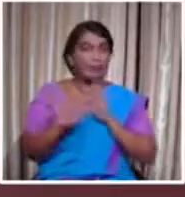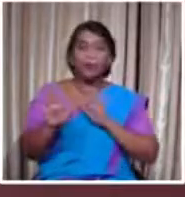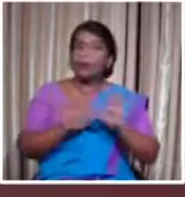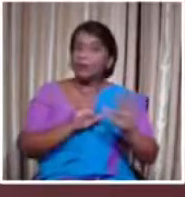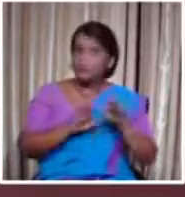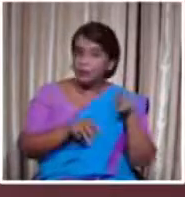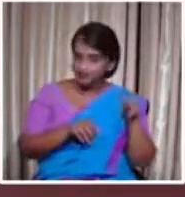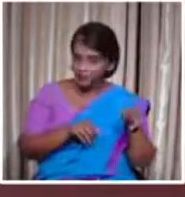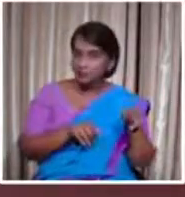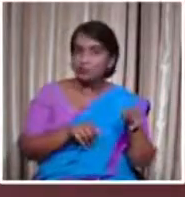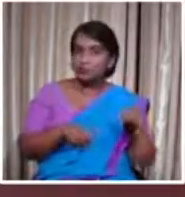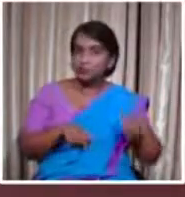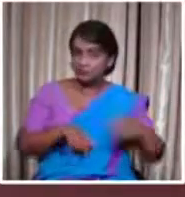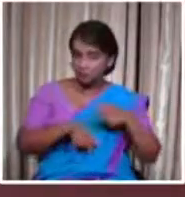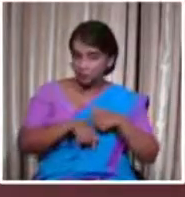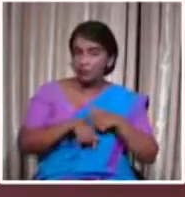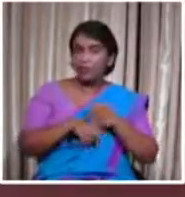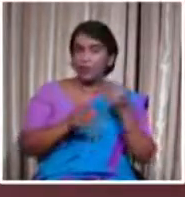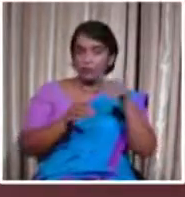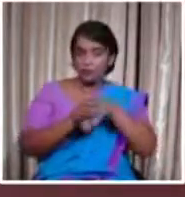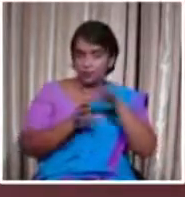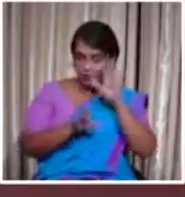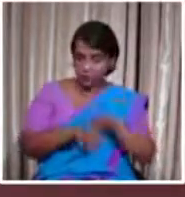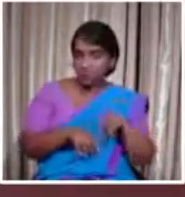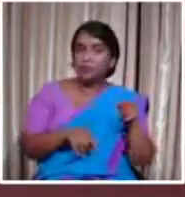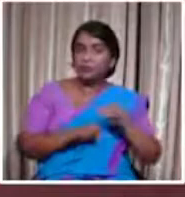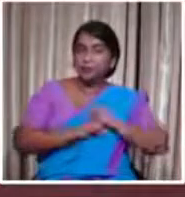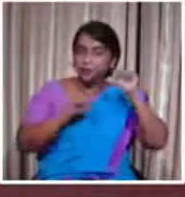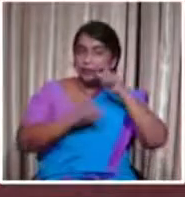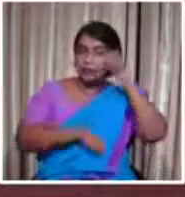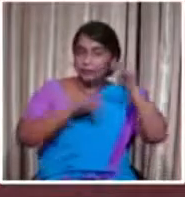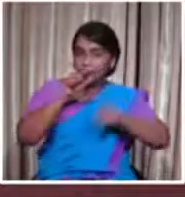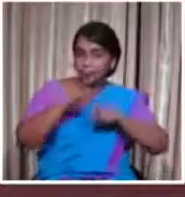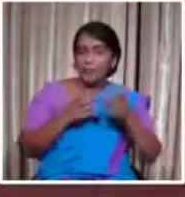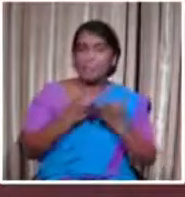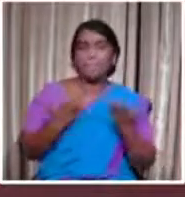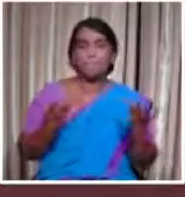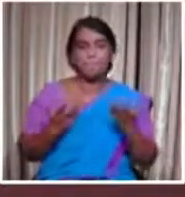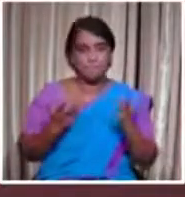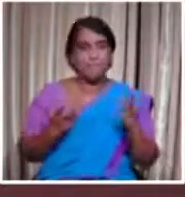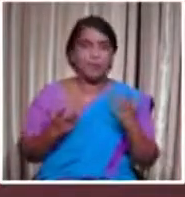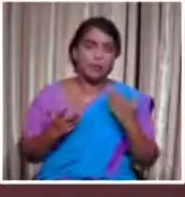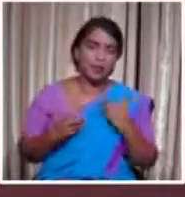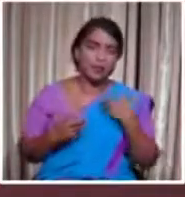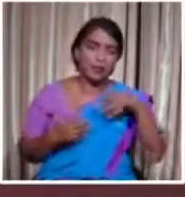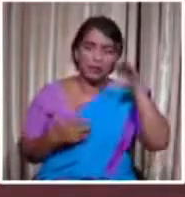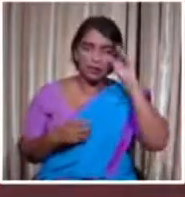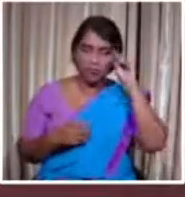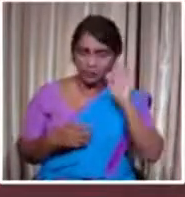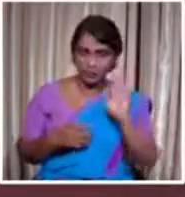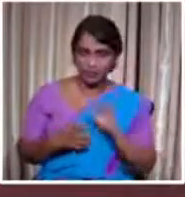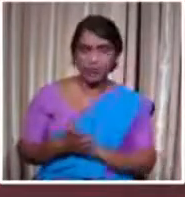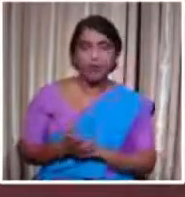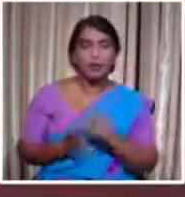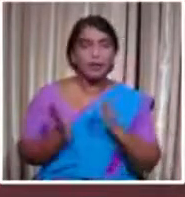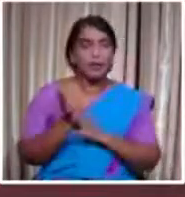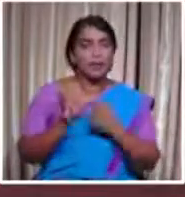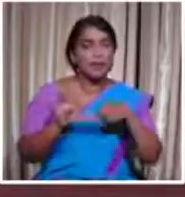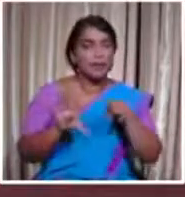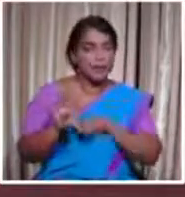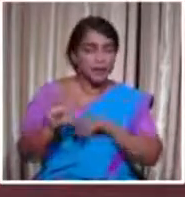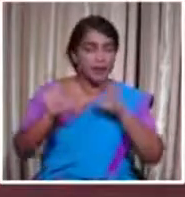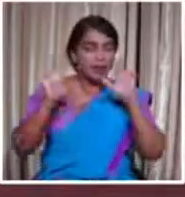කිරීමට මේ ස්ථානයේ ස්ථානගතව සිටින අරගල කරුවන්ට නොහැකි බව අපි තේරුම් ගත යුතුයි. මැයි 9 වෙනිදා